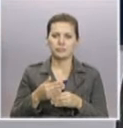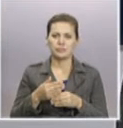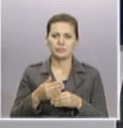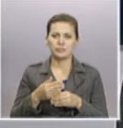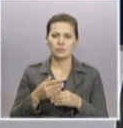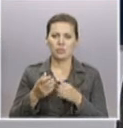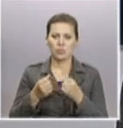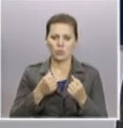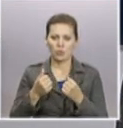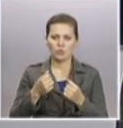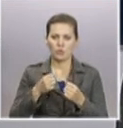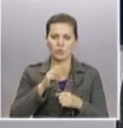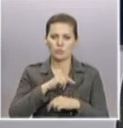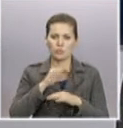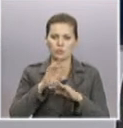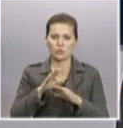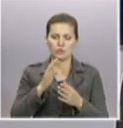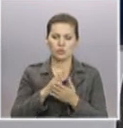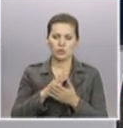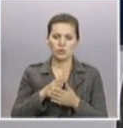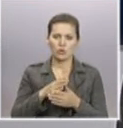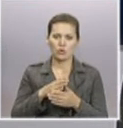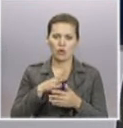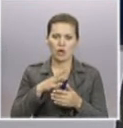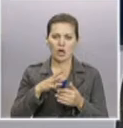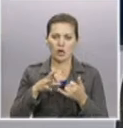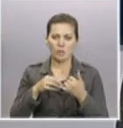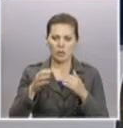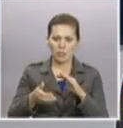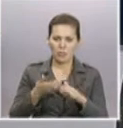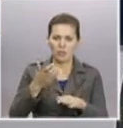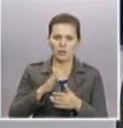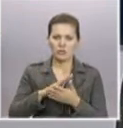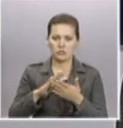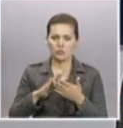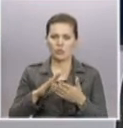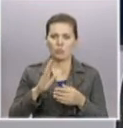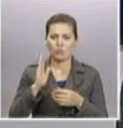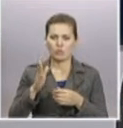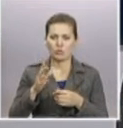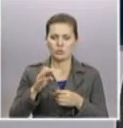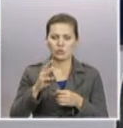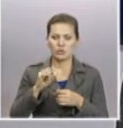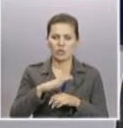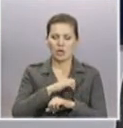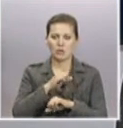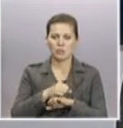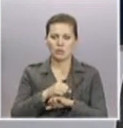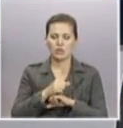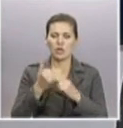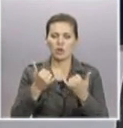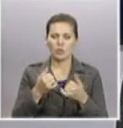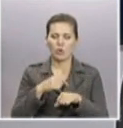қабырғаларды қатайту жұмыстары жүргізіледі. Топырағын алу жұмыстары басталады деп көзделініп отыр. Достық бекетінде қазіргі